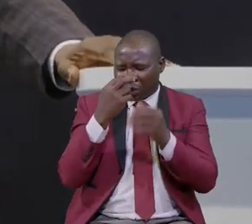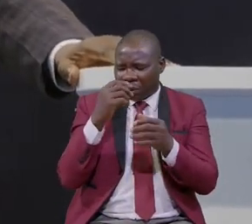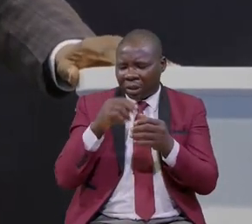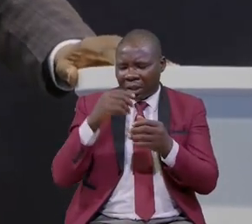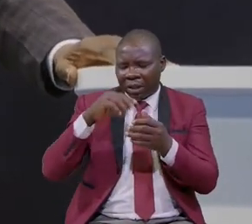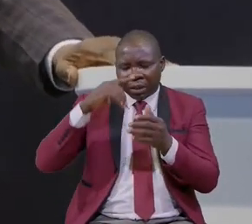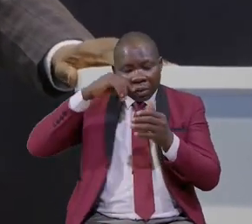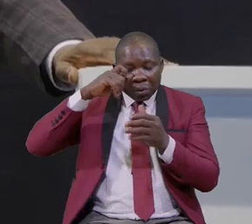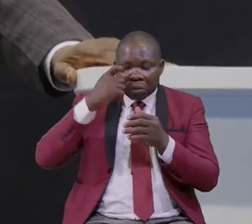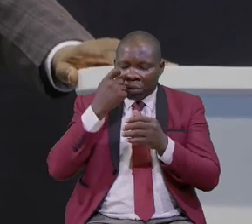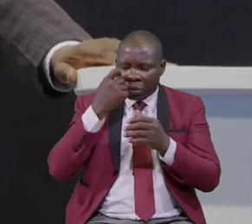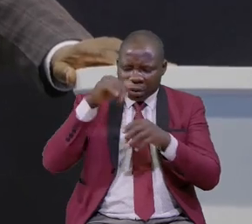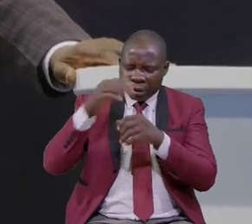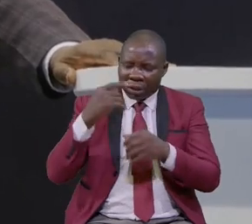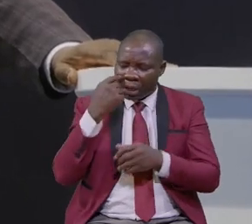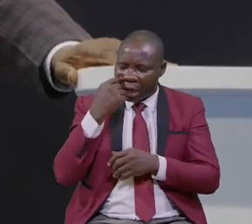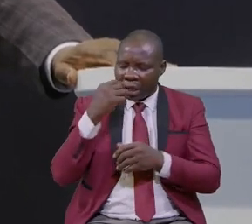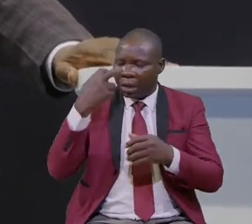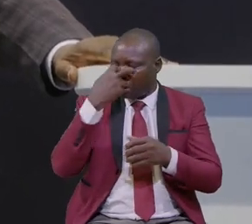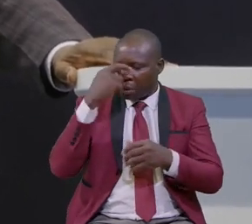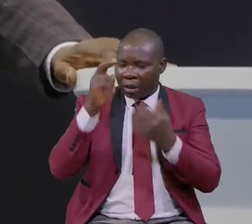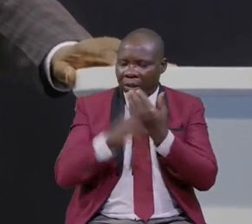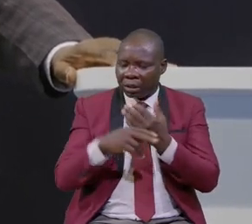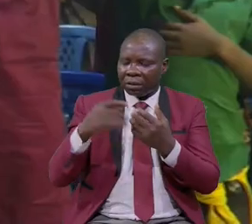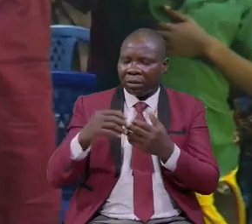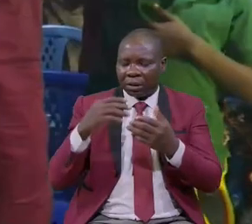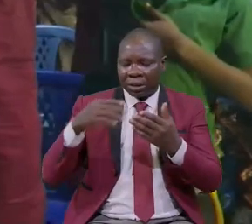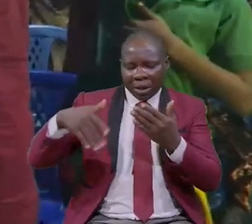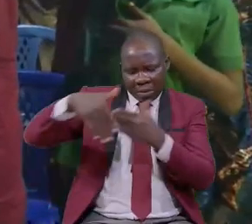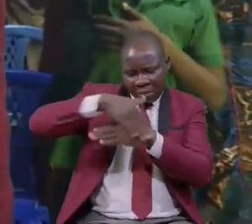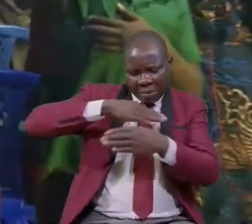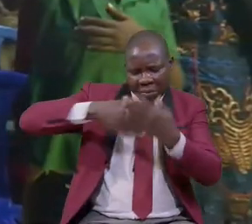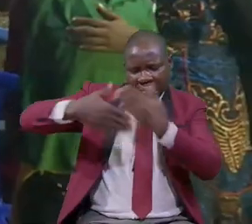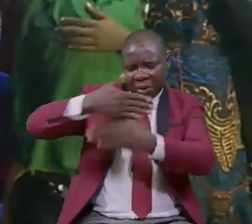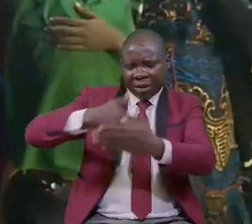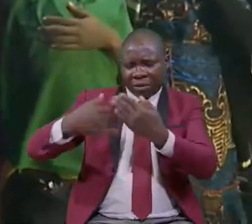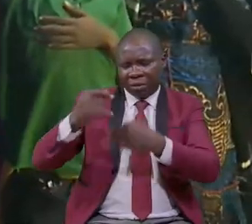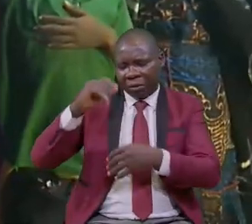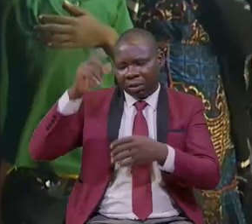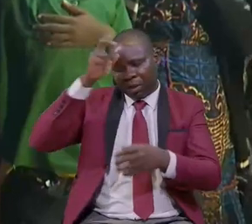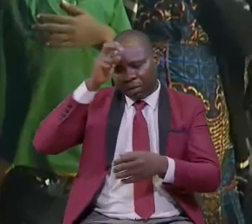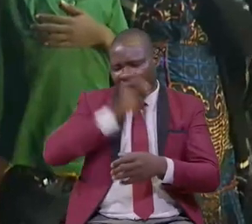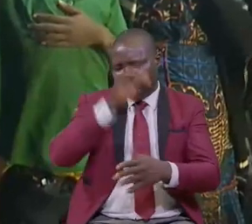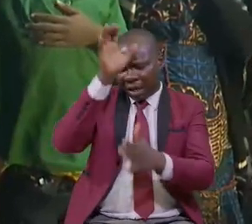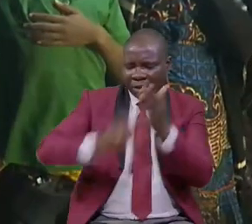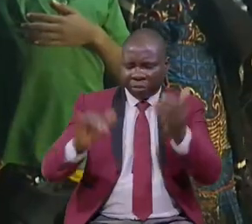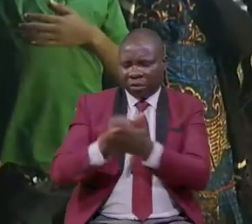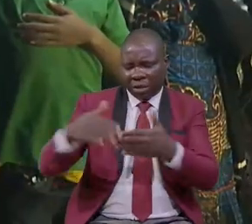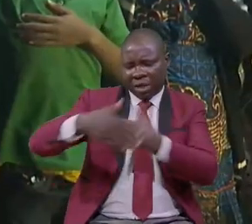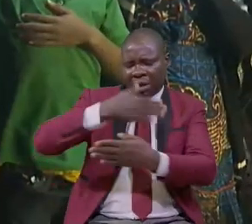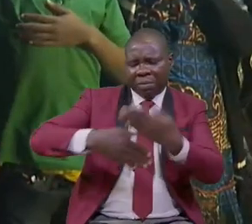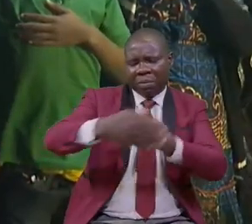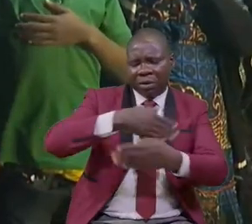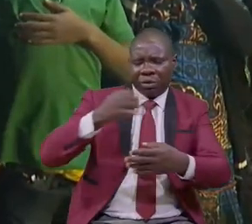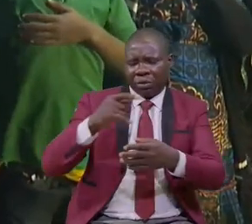glaucome, cataracte, yeux flous, les bandes du diable. Je vous enlève, j'enlève ces bandes du